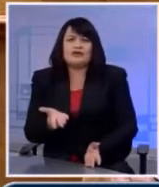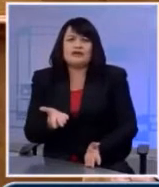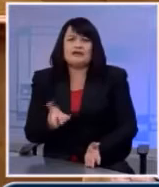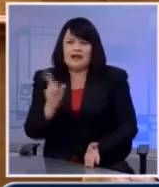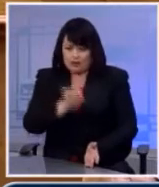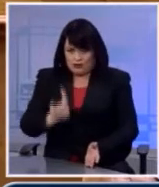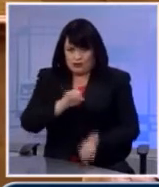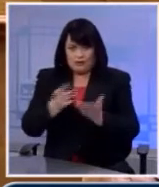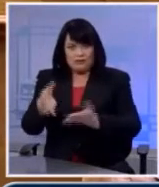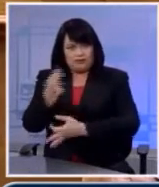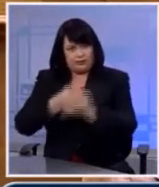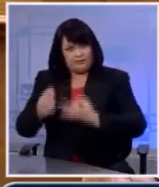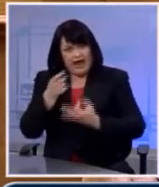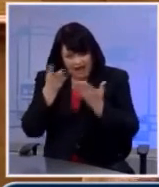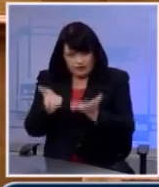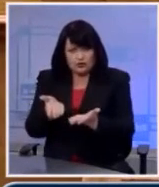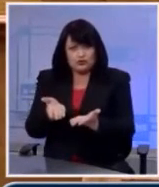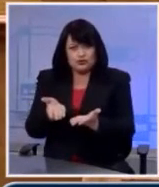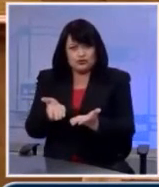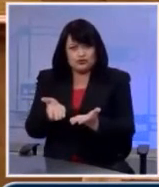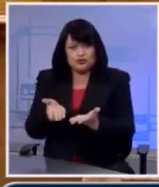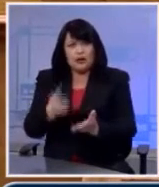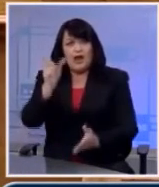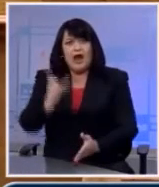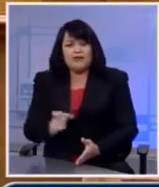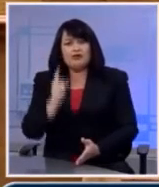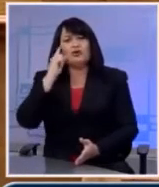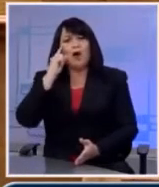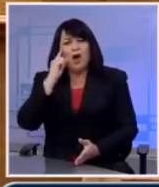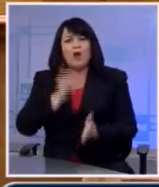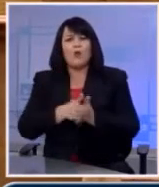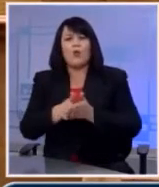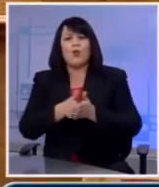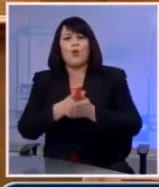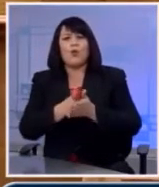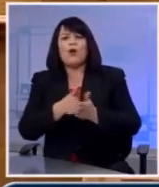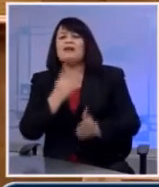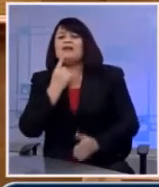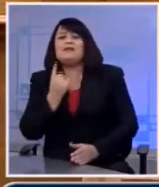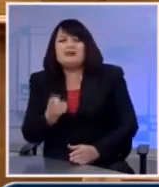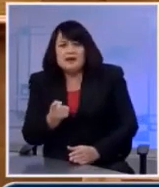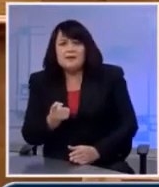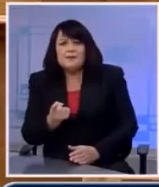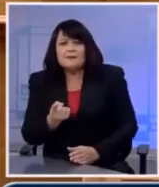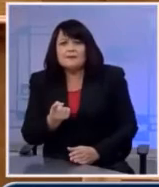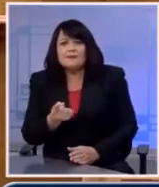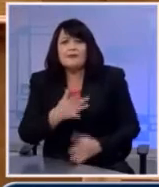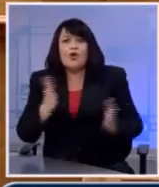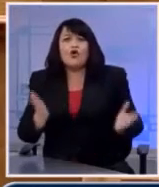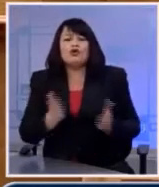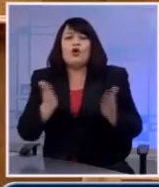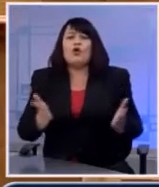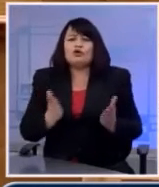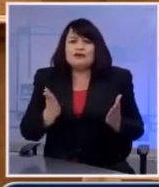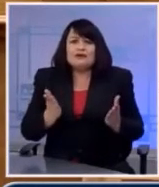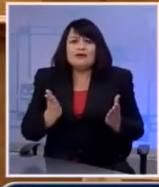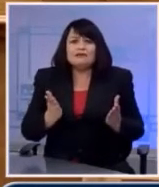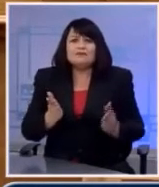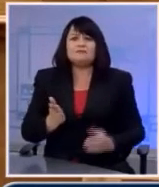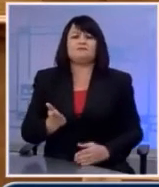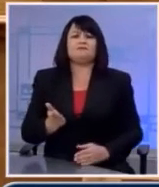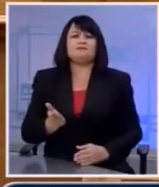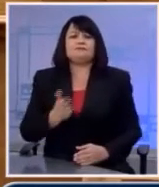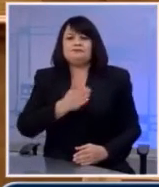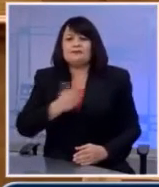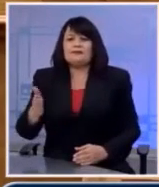Μιλάει ο κ. Μητσοτάκης, που δεν χάνει ευκαιρία να ταυτίζεται διαρκώς σε κάθε διακύβευμα με τις πιο